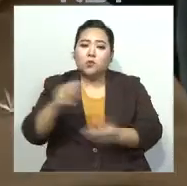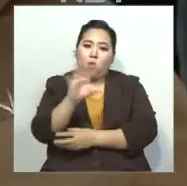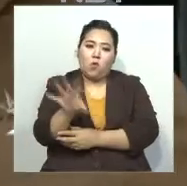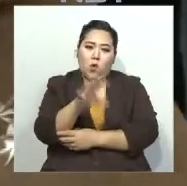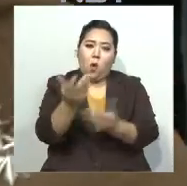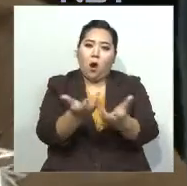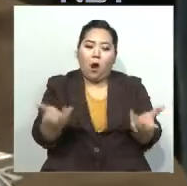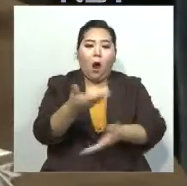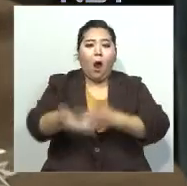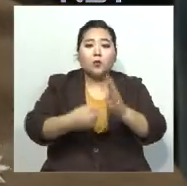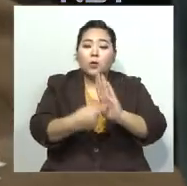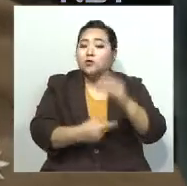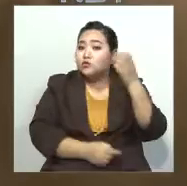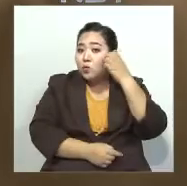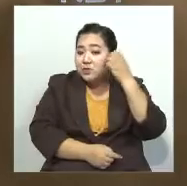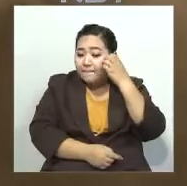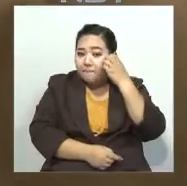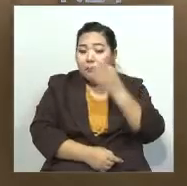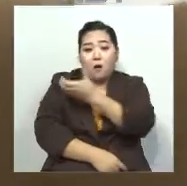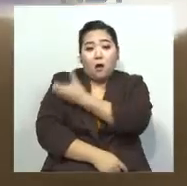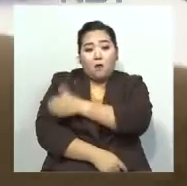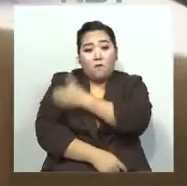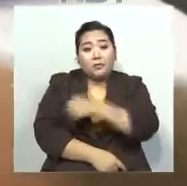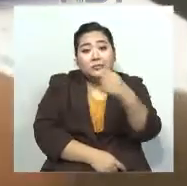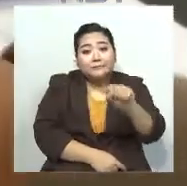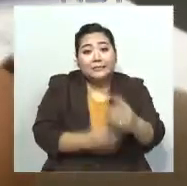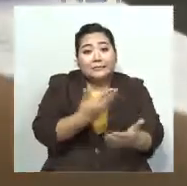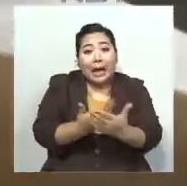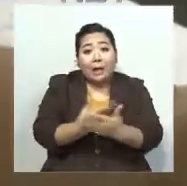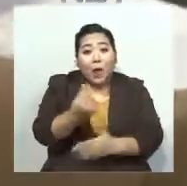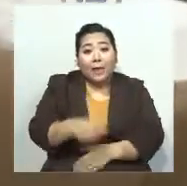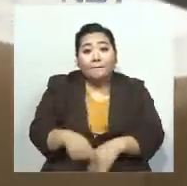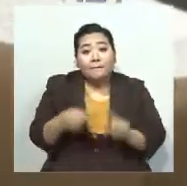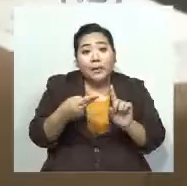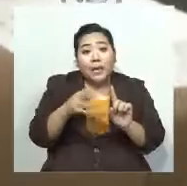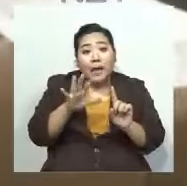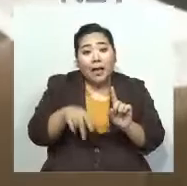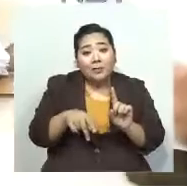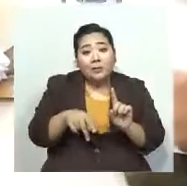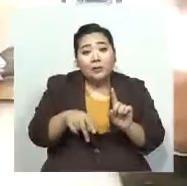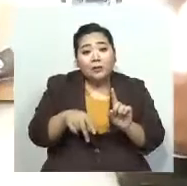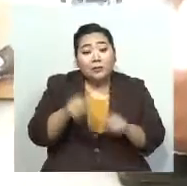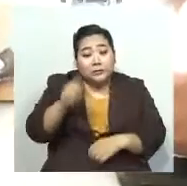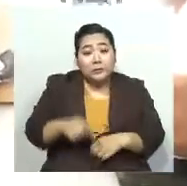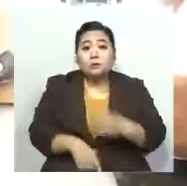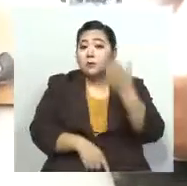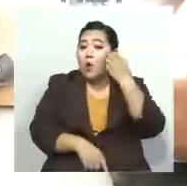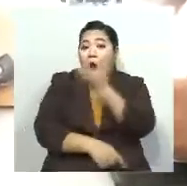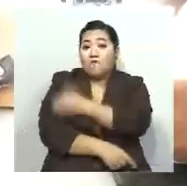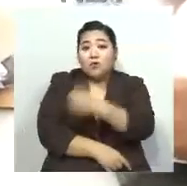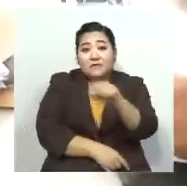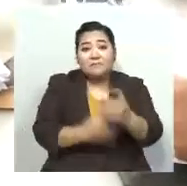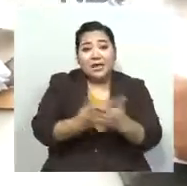ยนำมาหลอกขายนะครับอย่างเช่นโทรศัพท์มือถือ iPhone 10ขายในราคาเพียงแค่ 15,000 บาทซึ่งปกติเนี่ยราคาอยู่ประม